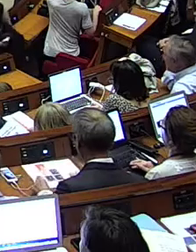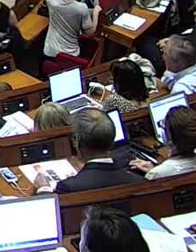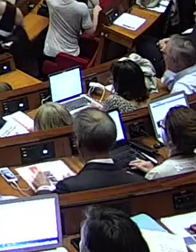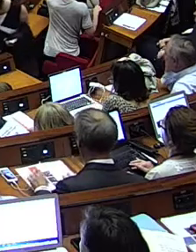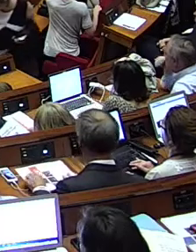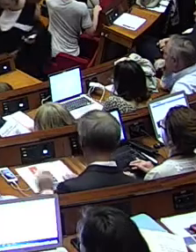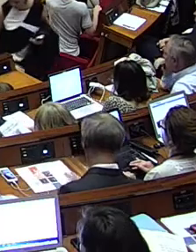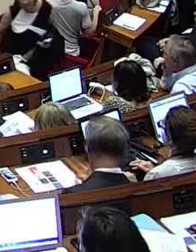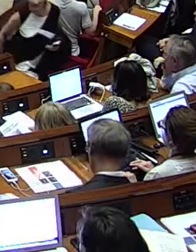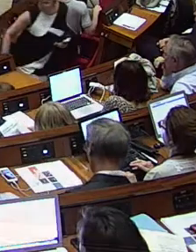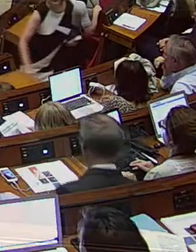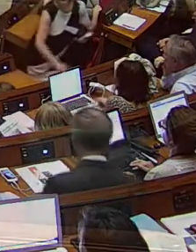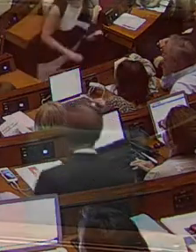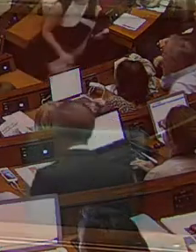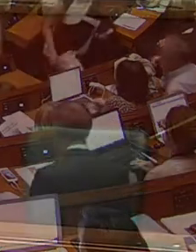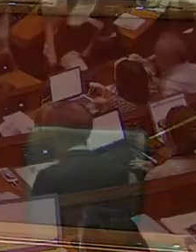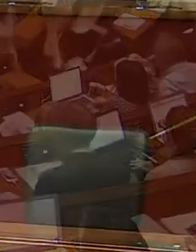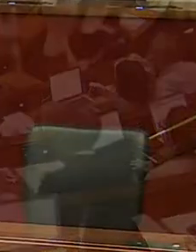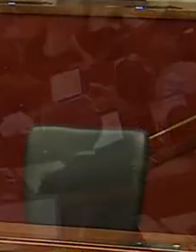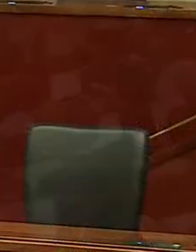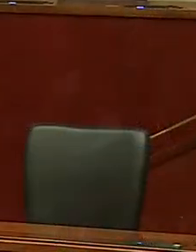So